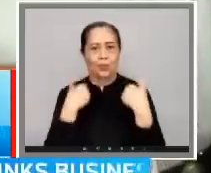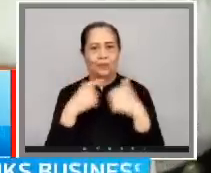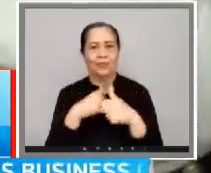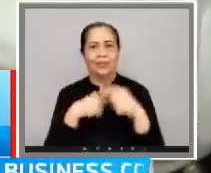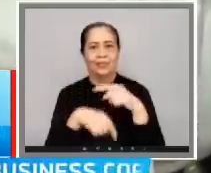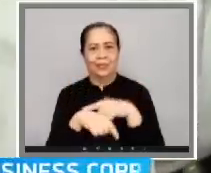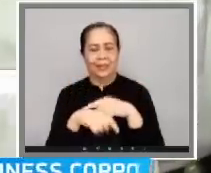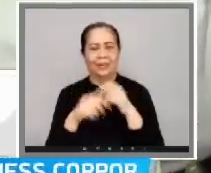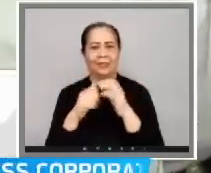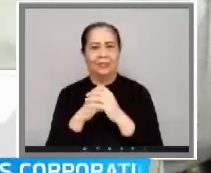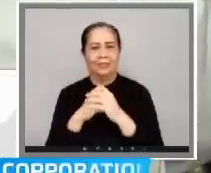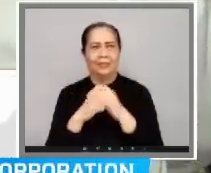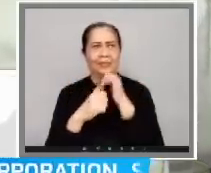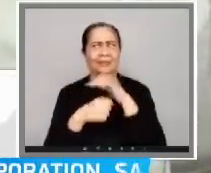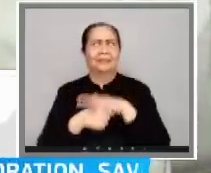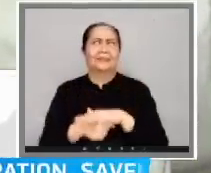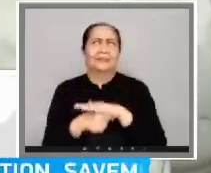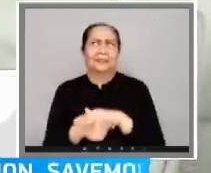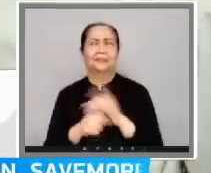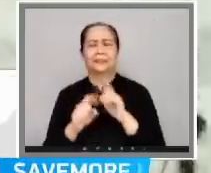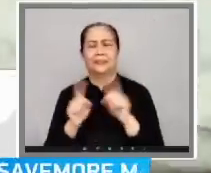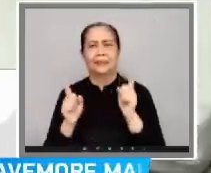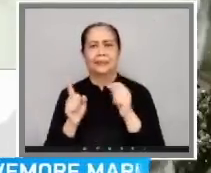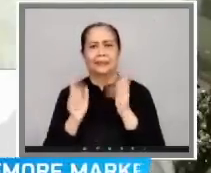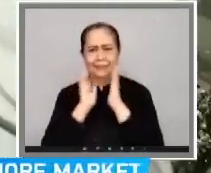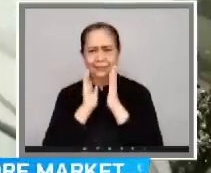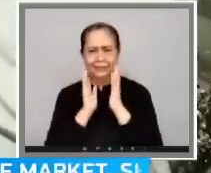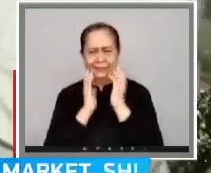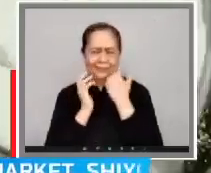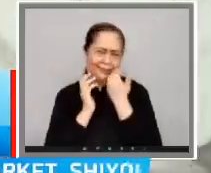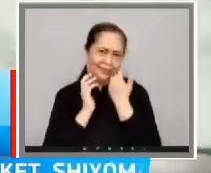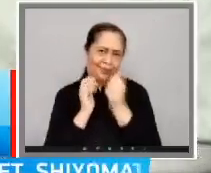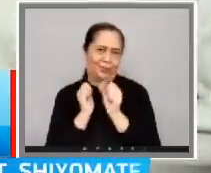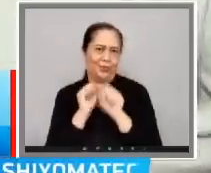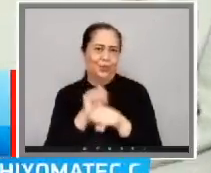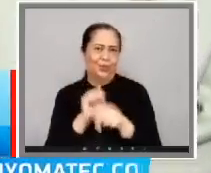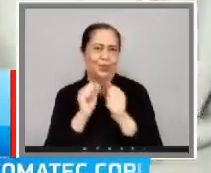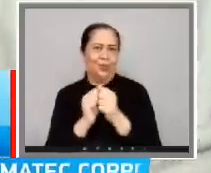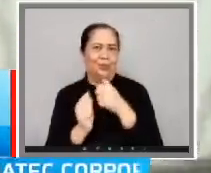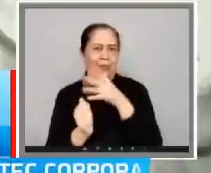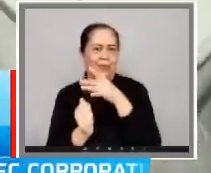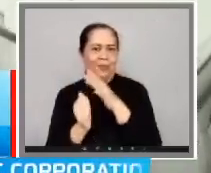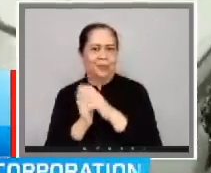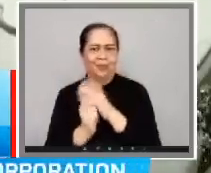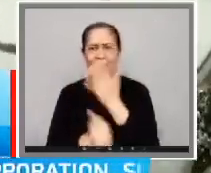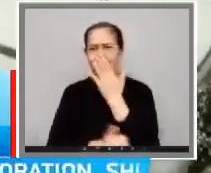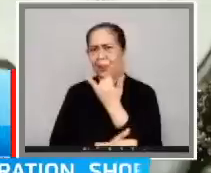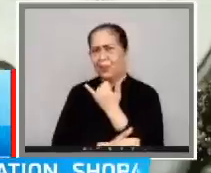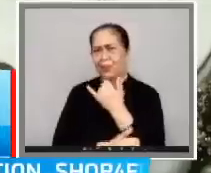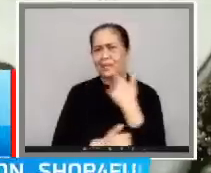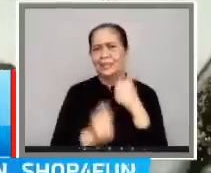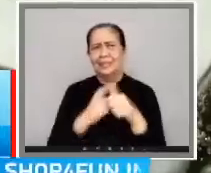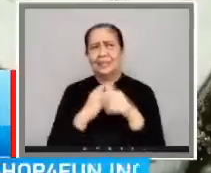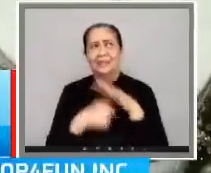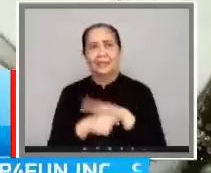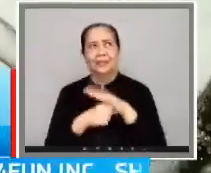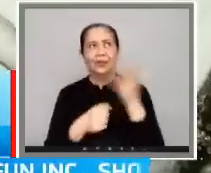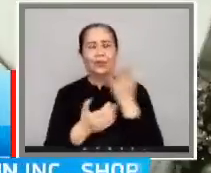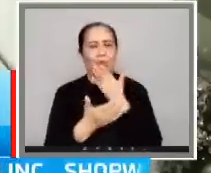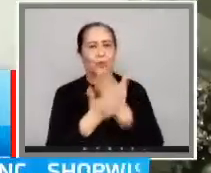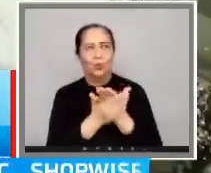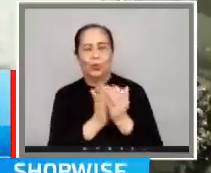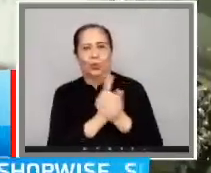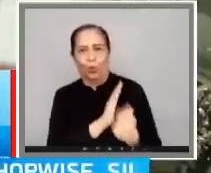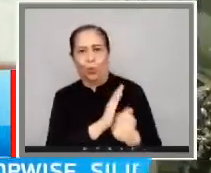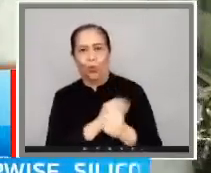naman pressure, but nahiya ako to work with my mom. Cause okay. I don't know, nakaka-pressure because you're so good.